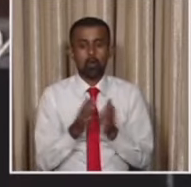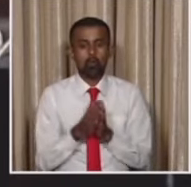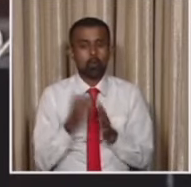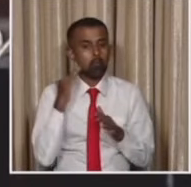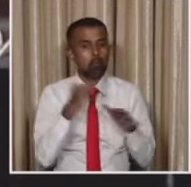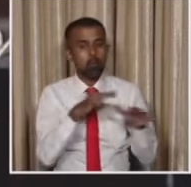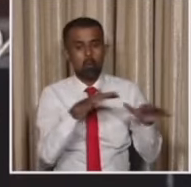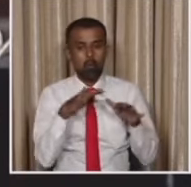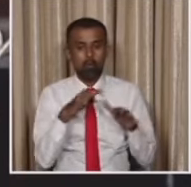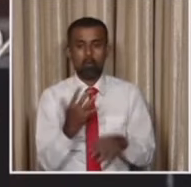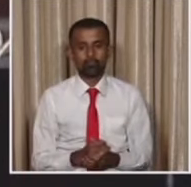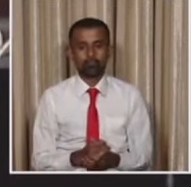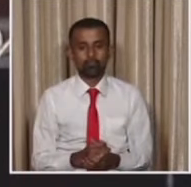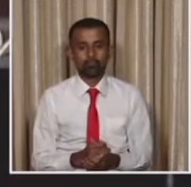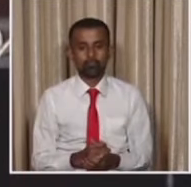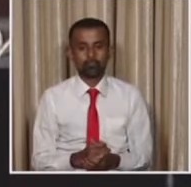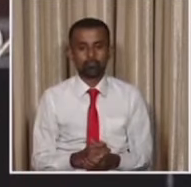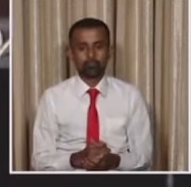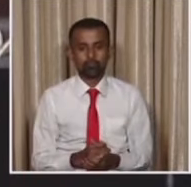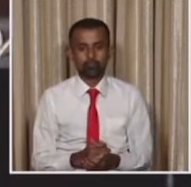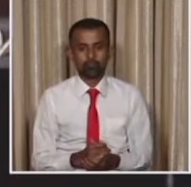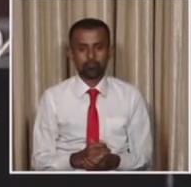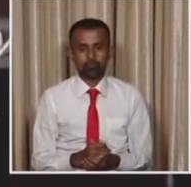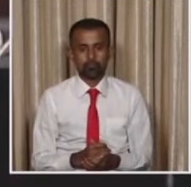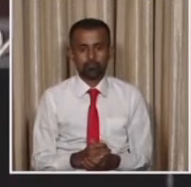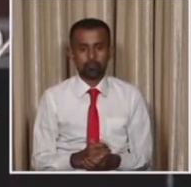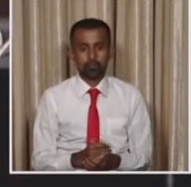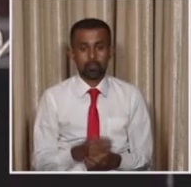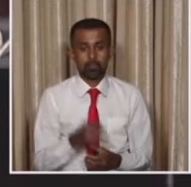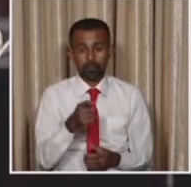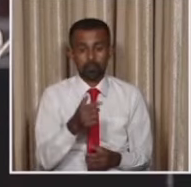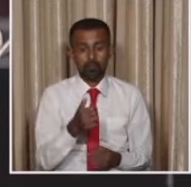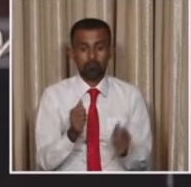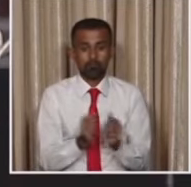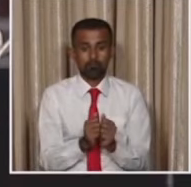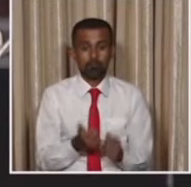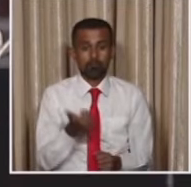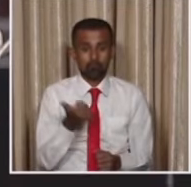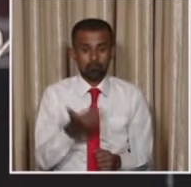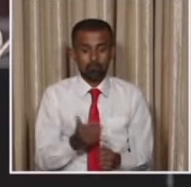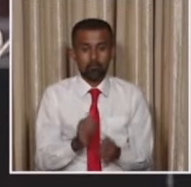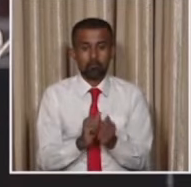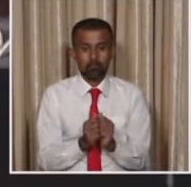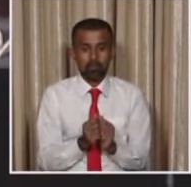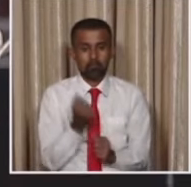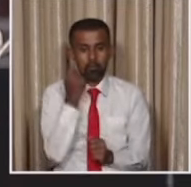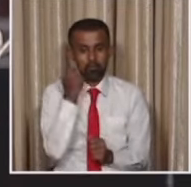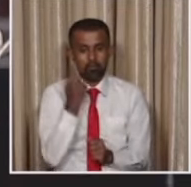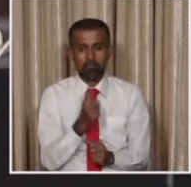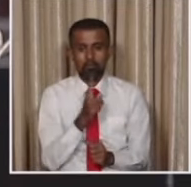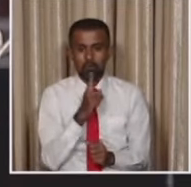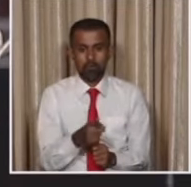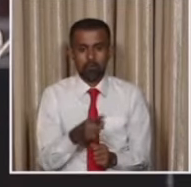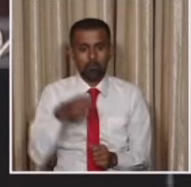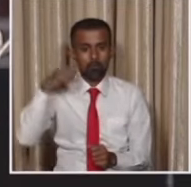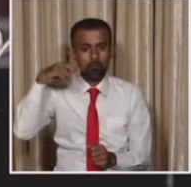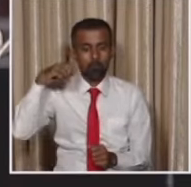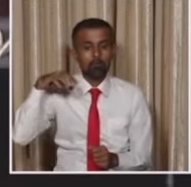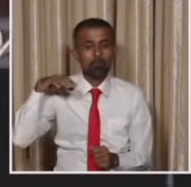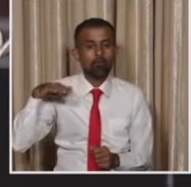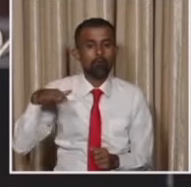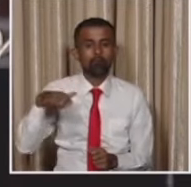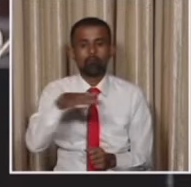ජනතාවටම අවස්ථාවක් ලැබෙනවා. ඒ නිසා ඒ කාරණයක් අත්‍යවශ්‍ය සංශෝධනයක් විදිහට මම යෝජනා කරමින් විදුලි බල